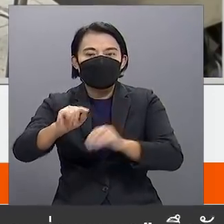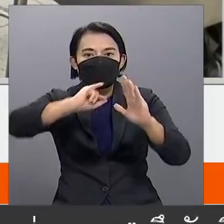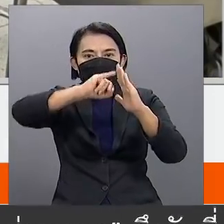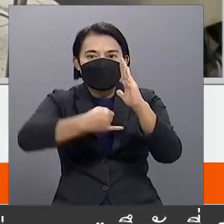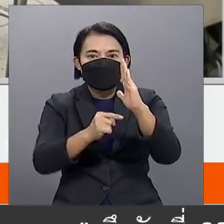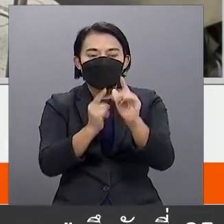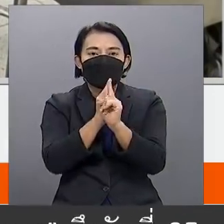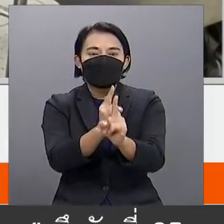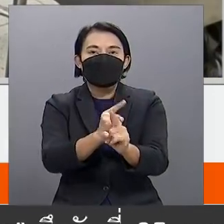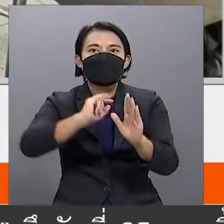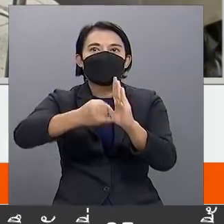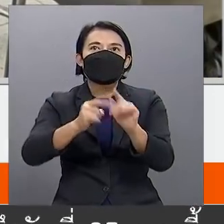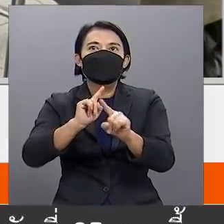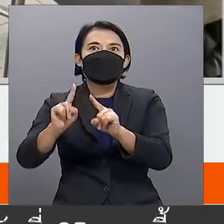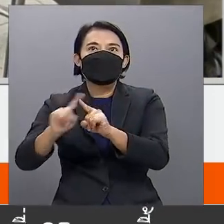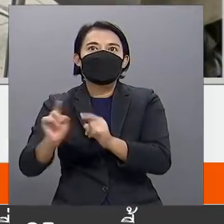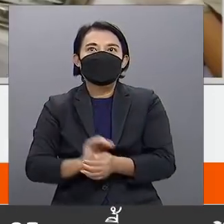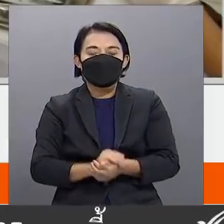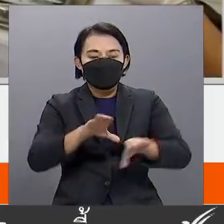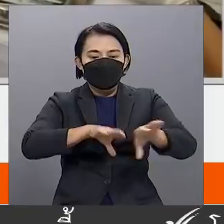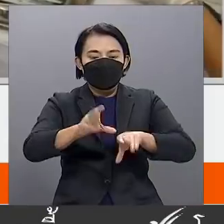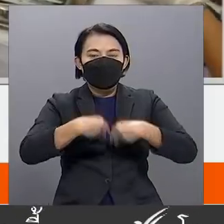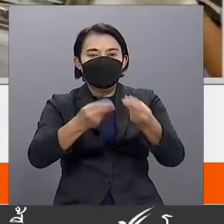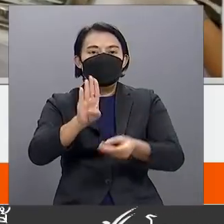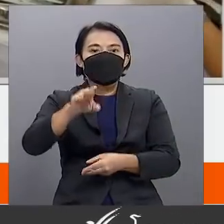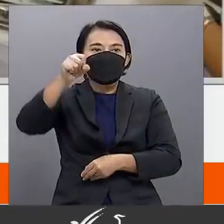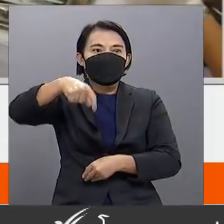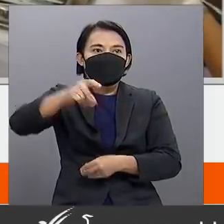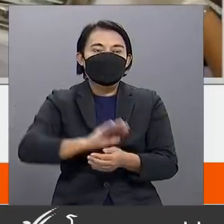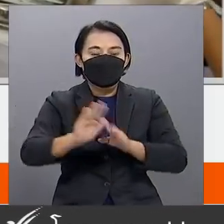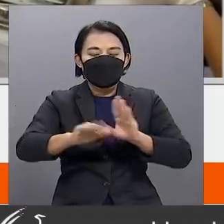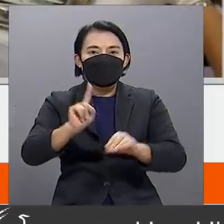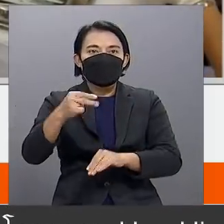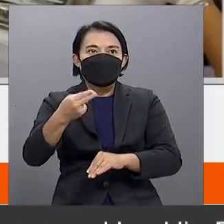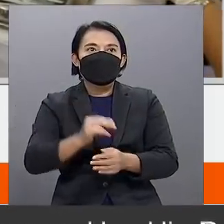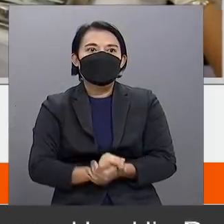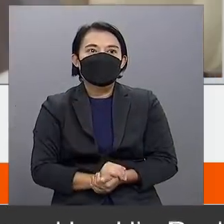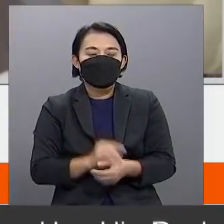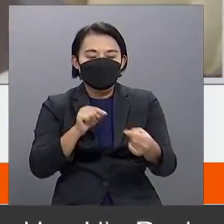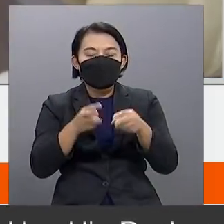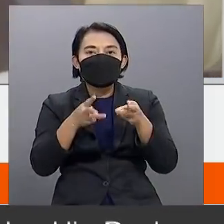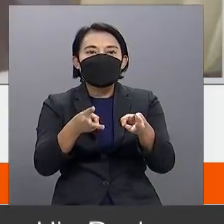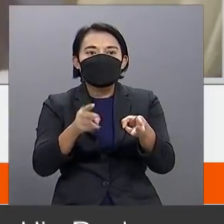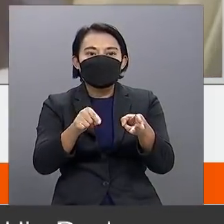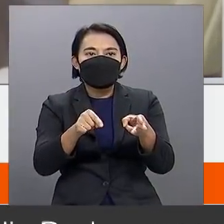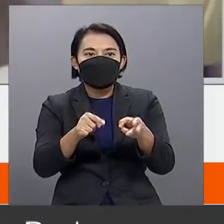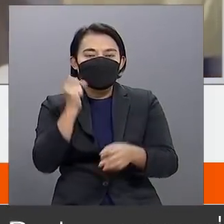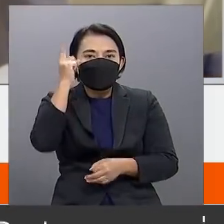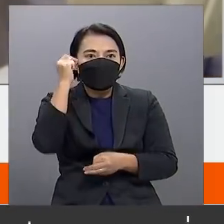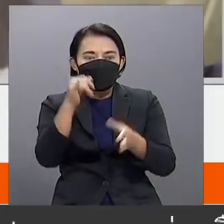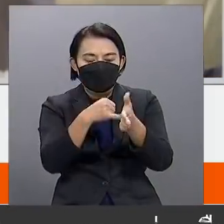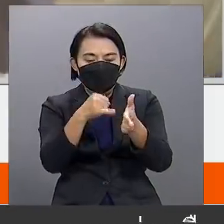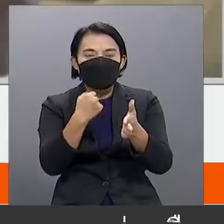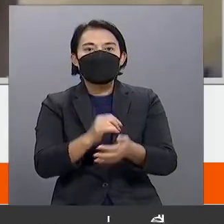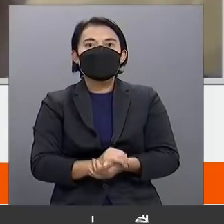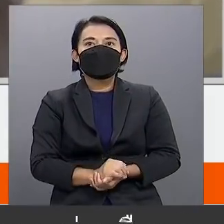้วก็จากจสนไดใหร Wid เพอประมาณhead primerื่ักนนะคร ไมควธทถามแถดใช้ง่ๆแต่